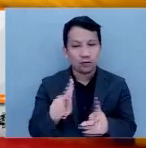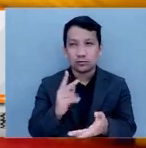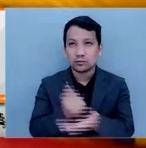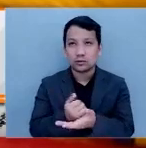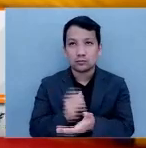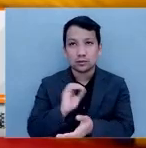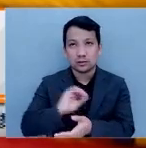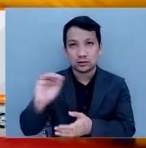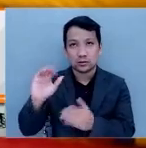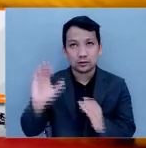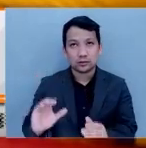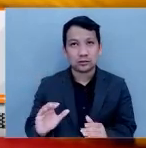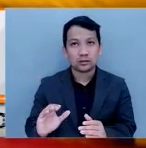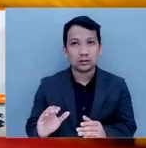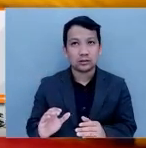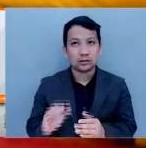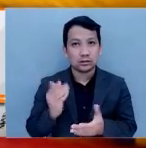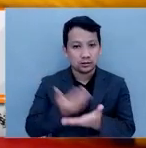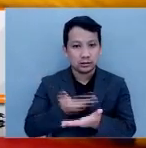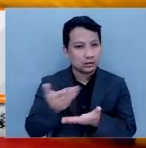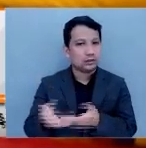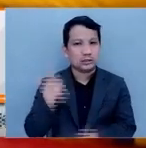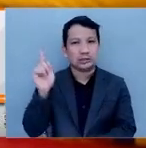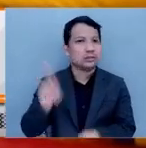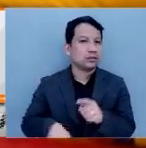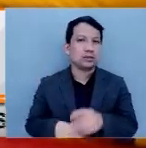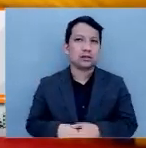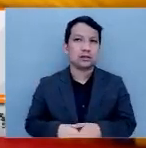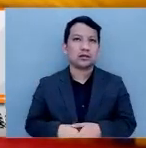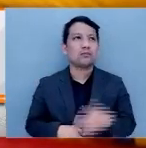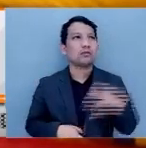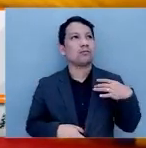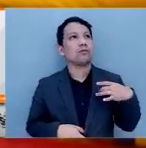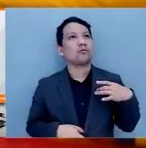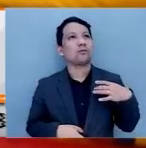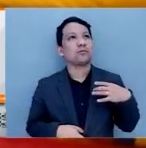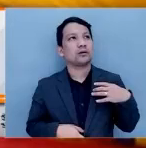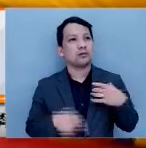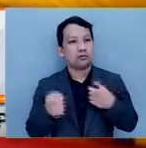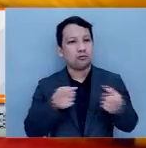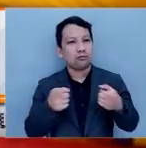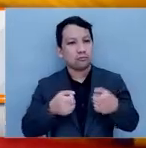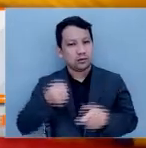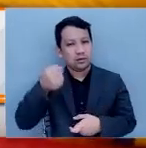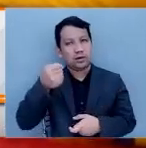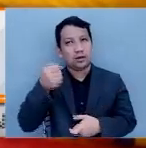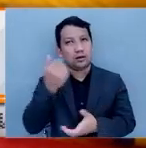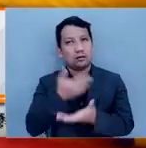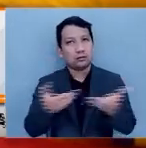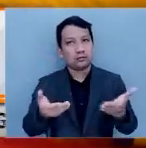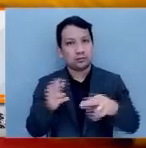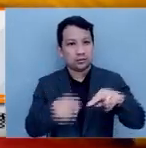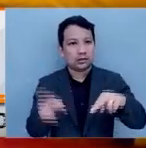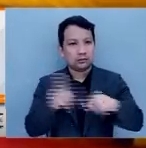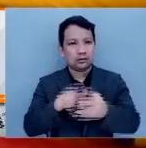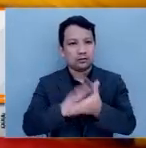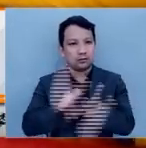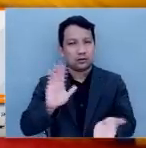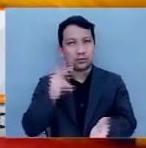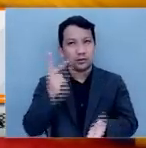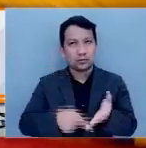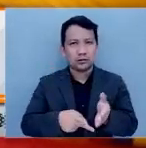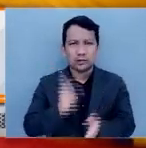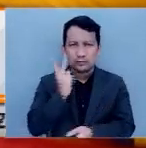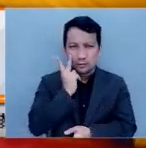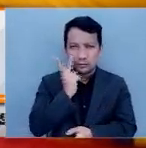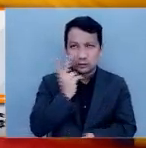may-ari niyan, hindi po nila ipagbibilihan. Mag-aantayan, iipitin nila yung supply hanggang tumaas ang presyo. Yun yung nakikita